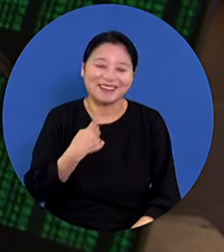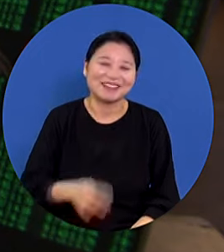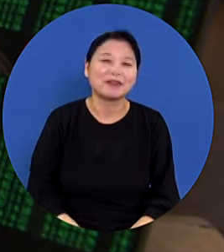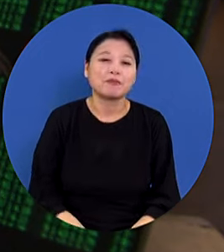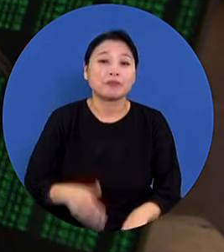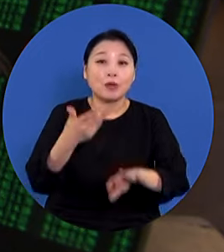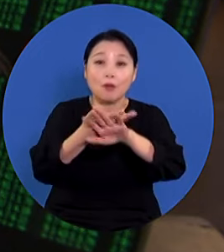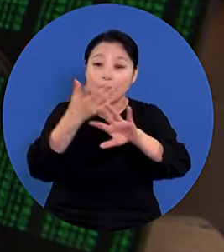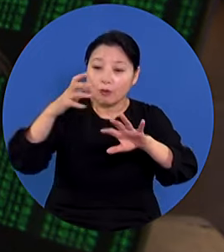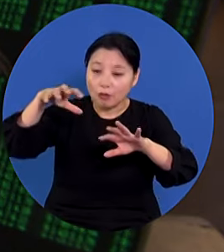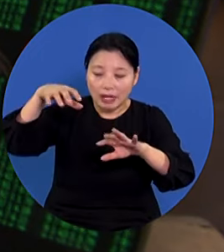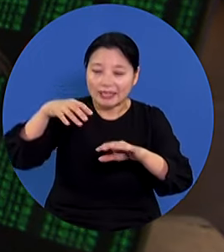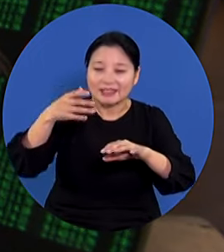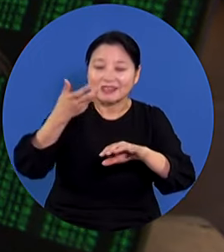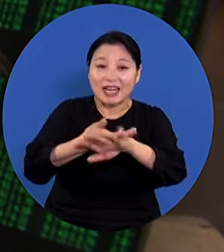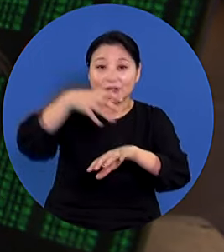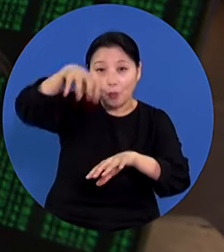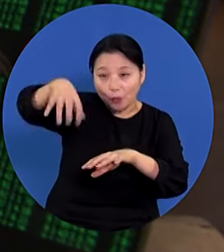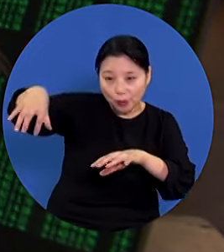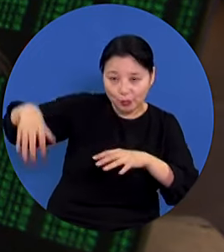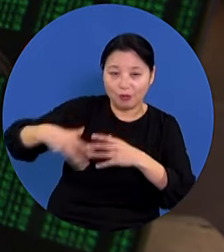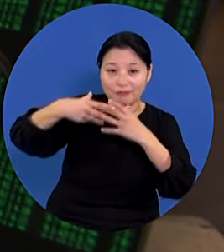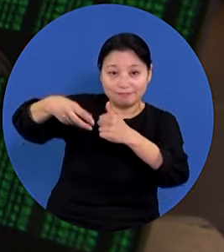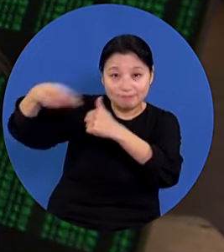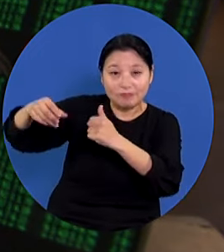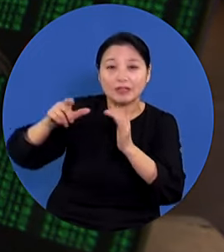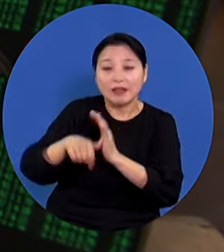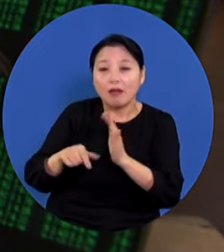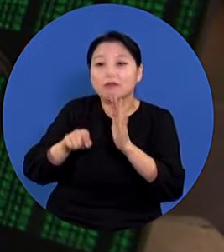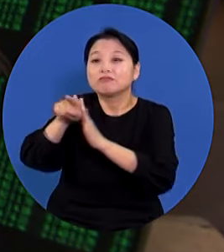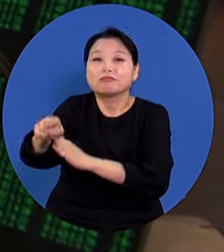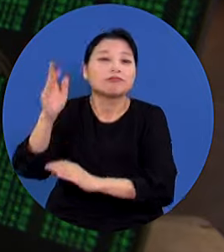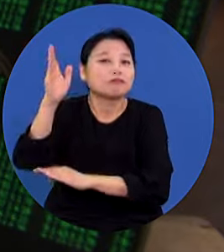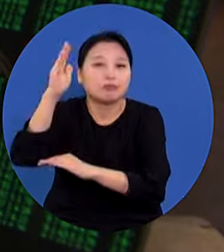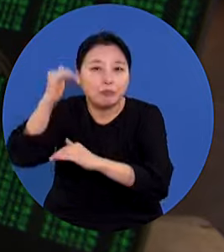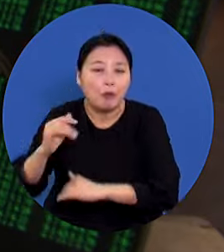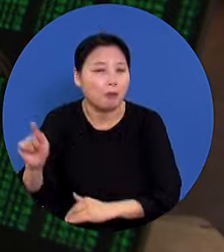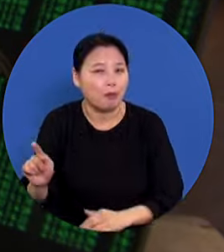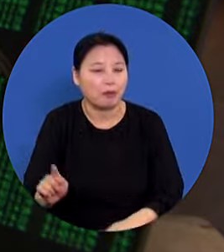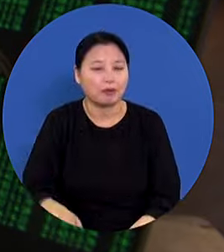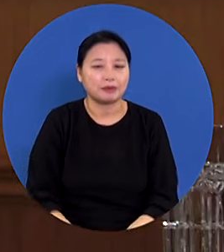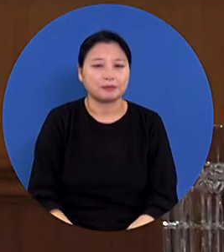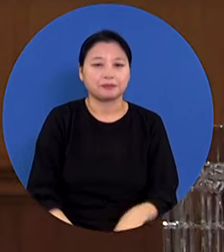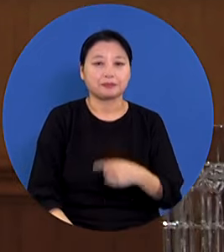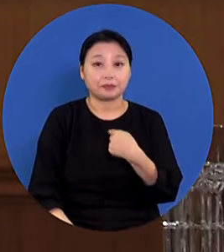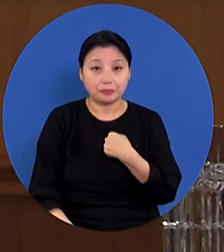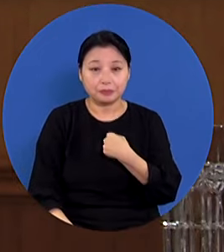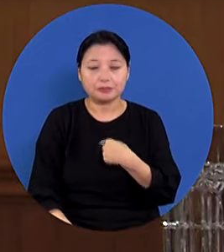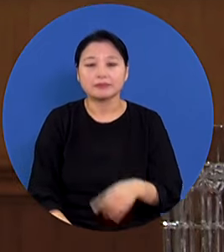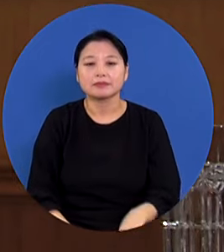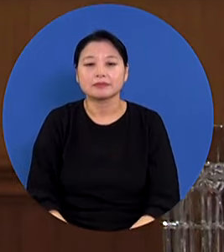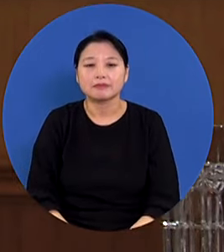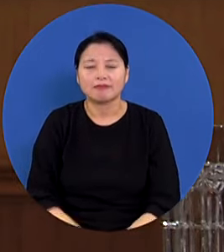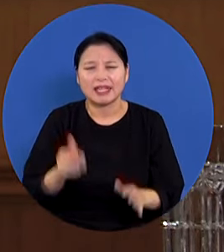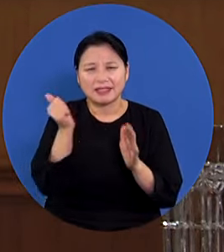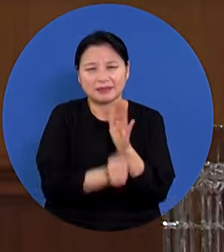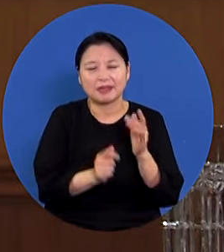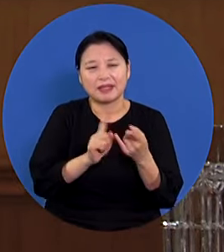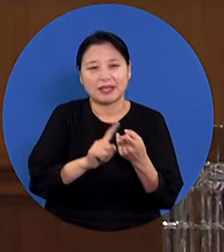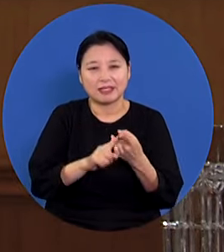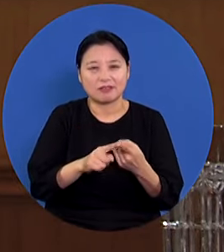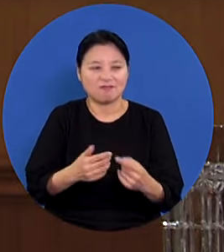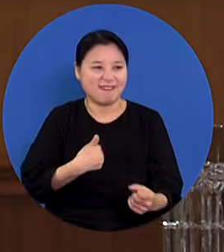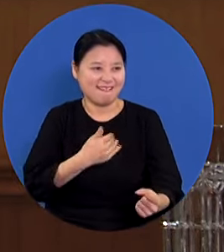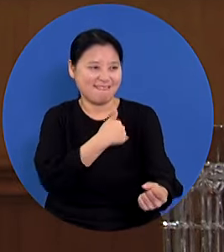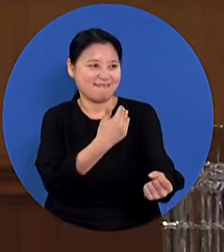기관에서 강연 요청이 오면 가서 주로 어떤 얘기를 해 주십니까? 제가 봤을 때, 그냥 어차피 제가 뭐 실패에 대해서